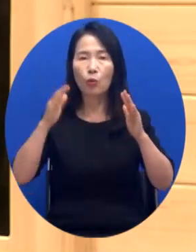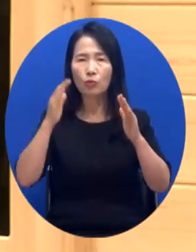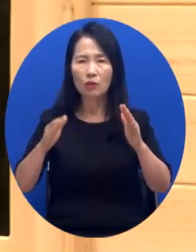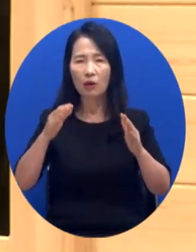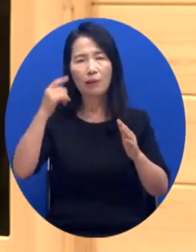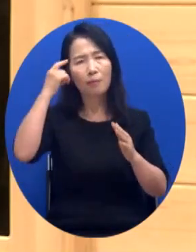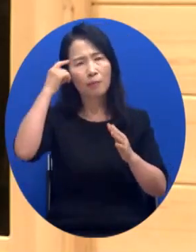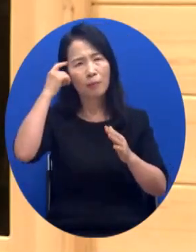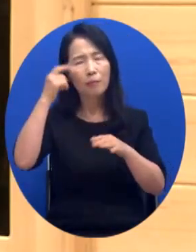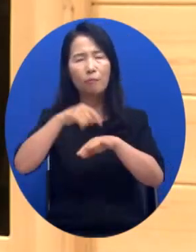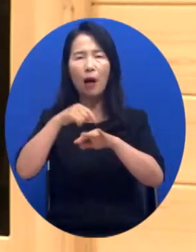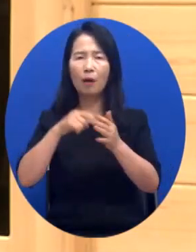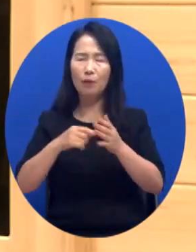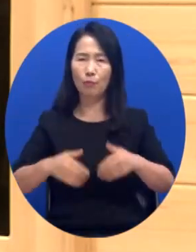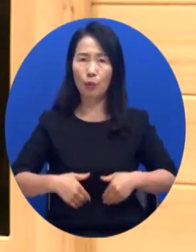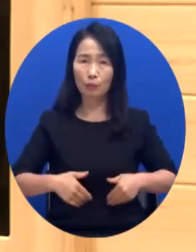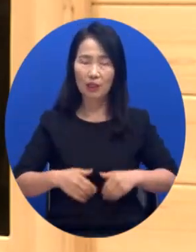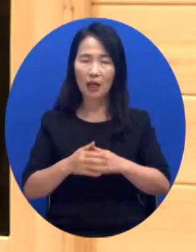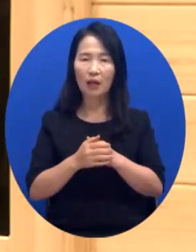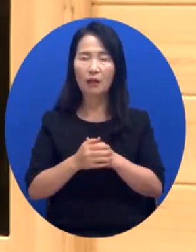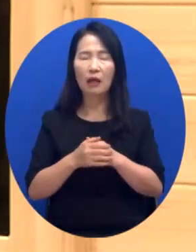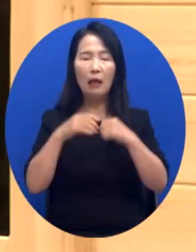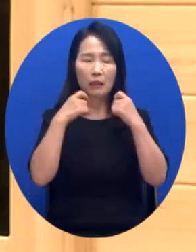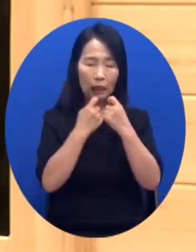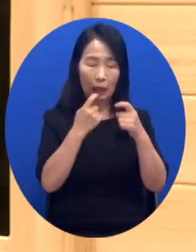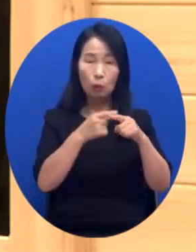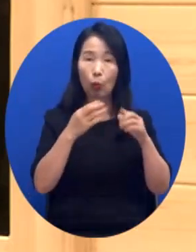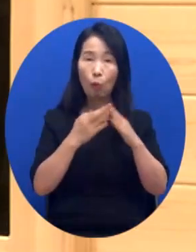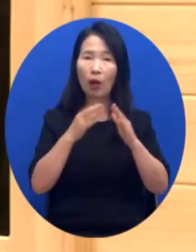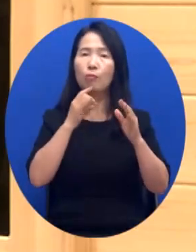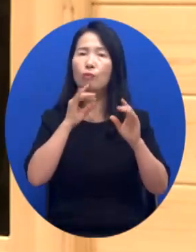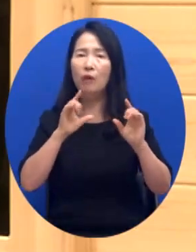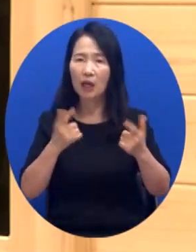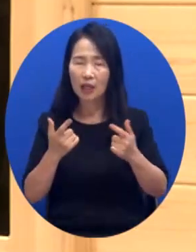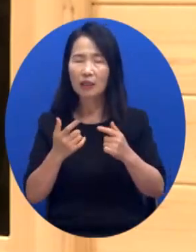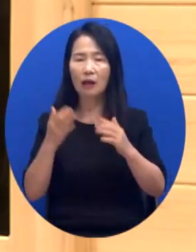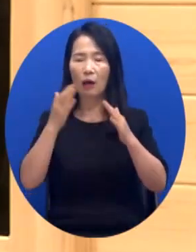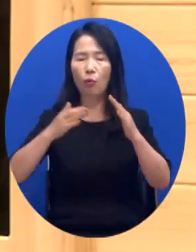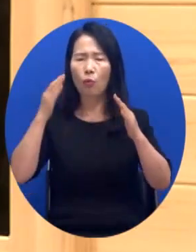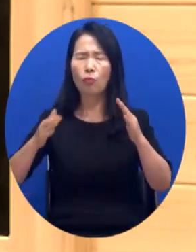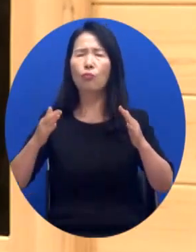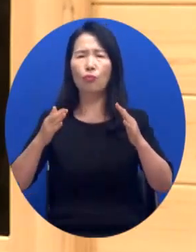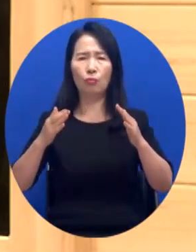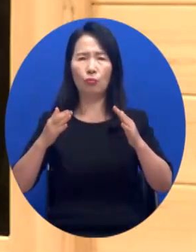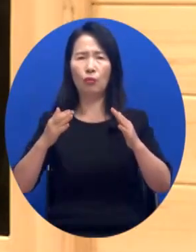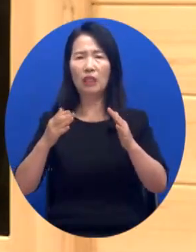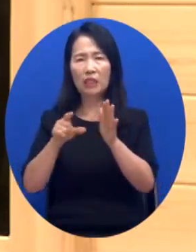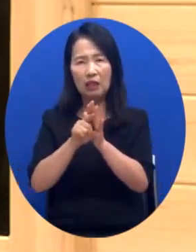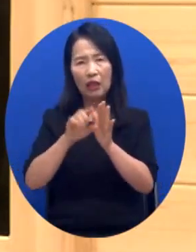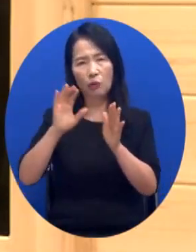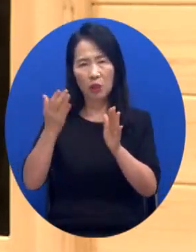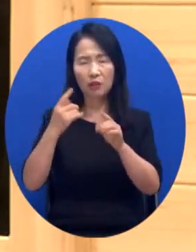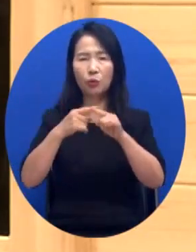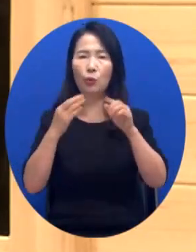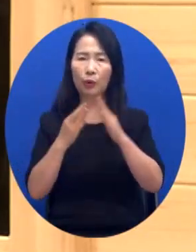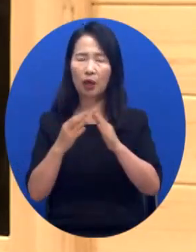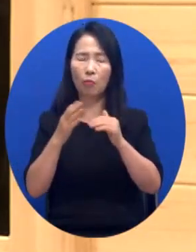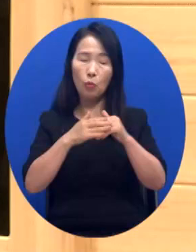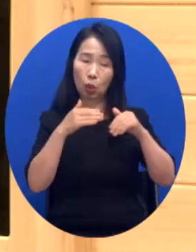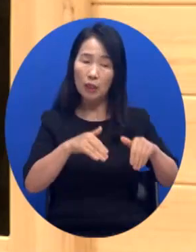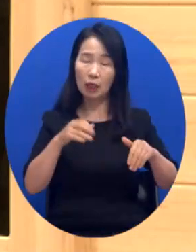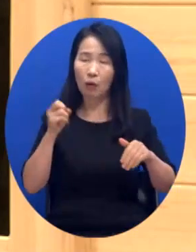봅니다. 한국계 개교회를 넘어서 공적인 교회 그리고 또 우리 목회자와